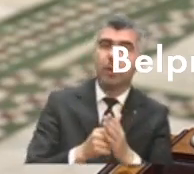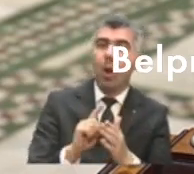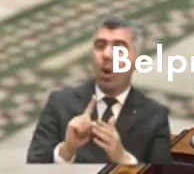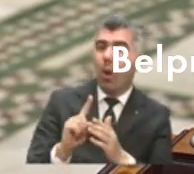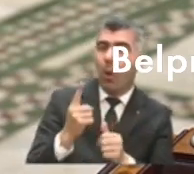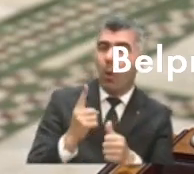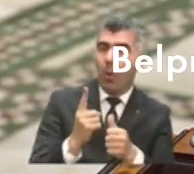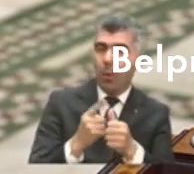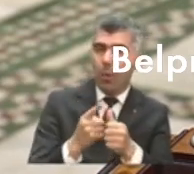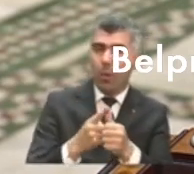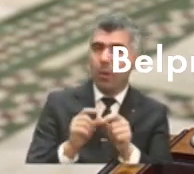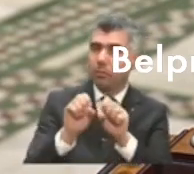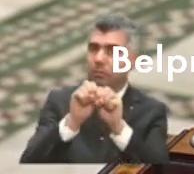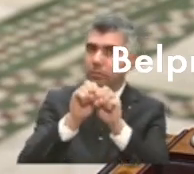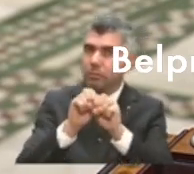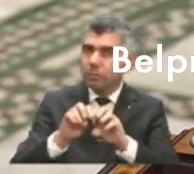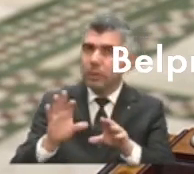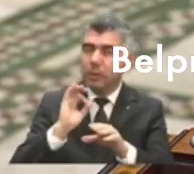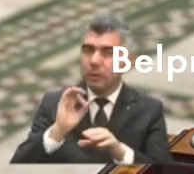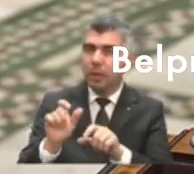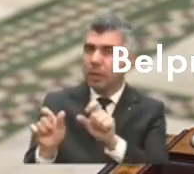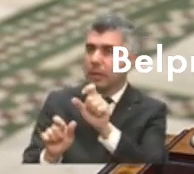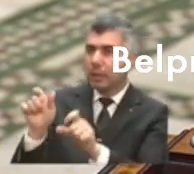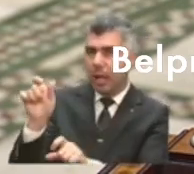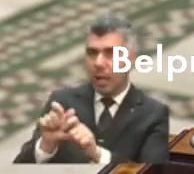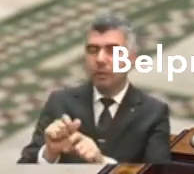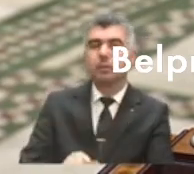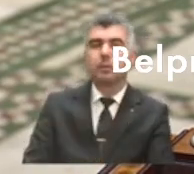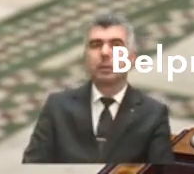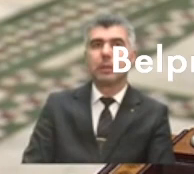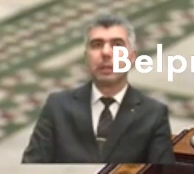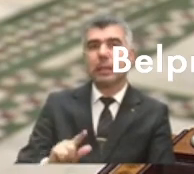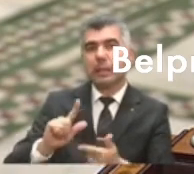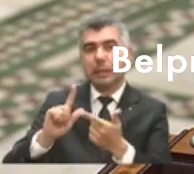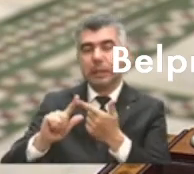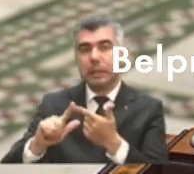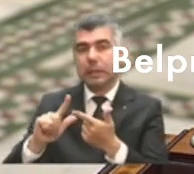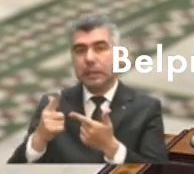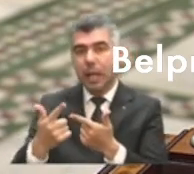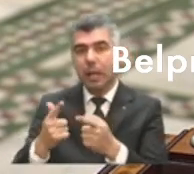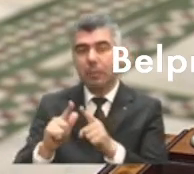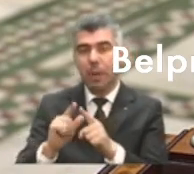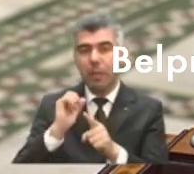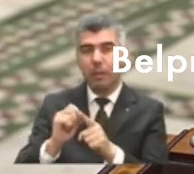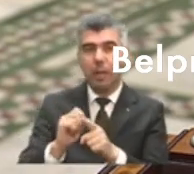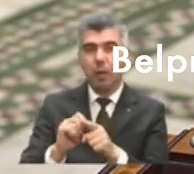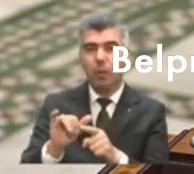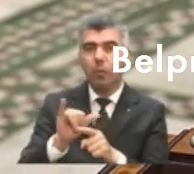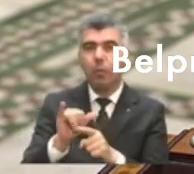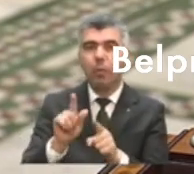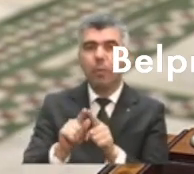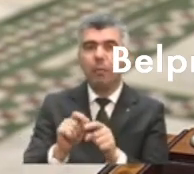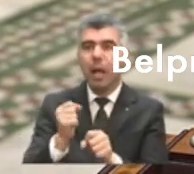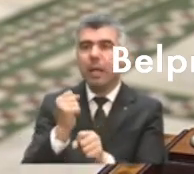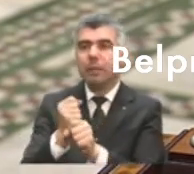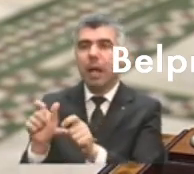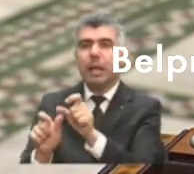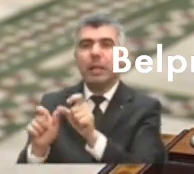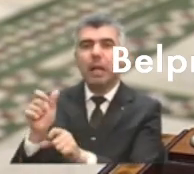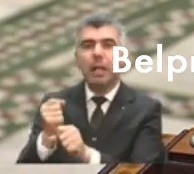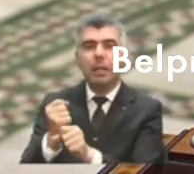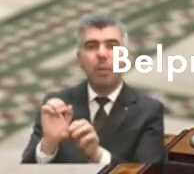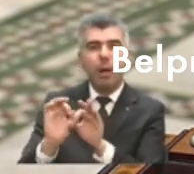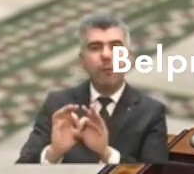اولا لتعميم التغطيه الصحيه بجميع الشرائح، نسيطروا على القطاع الغير المهيكل لانه هو اللي كيخلق مشكل